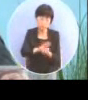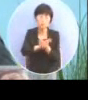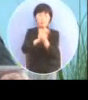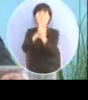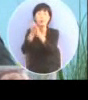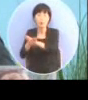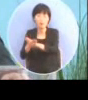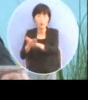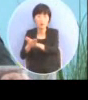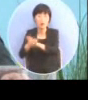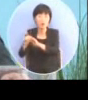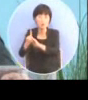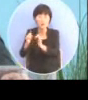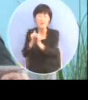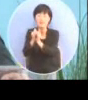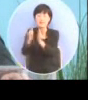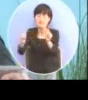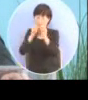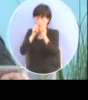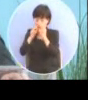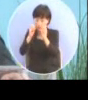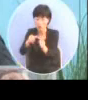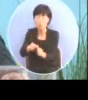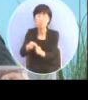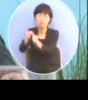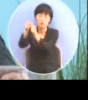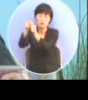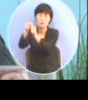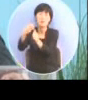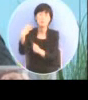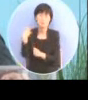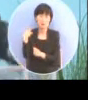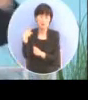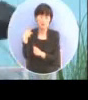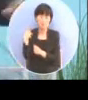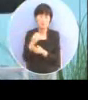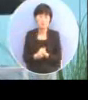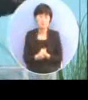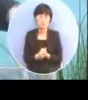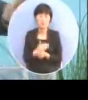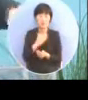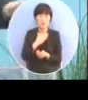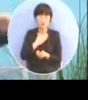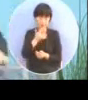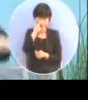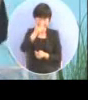Tôi là một người luôn giặt dẹo đi lang thang mà cuối cùng trở thành người cứu sống con người khác.